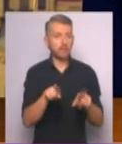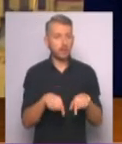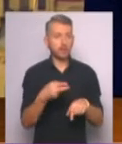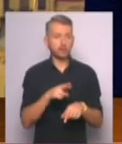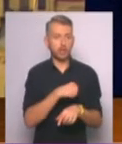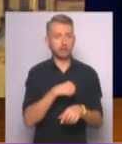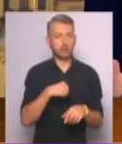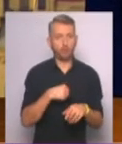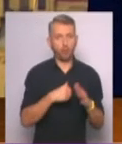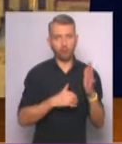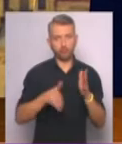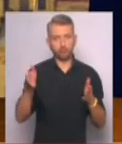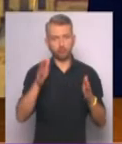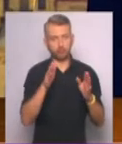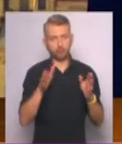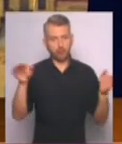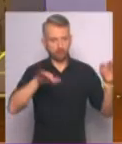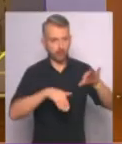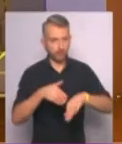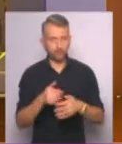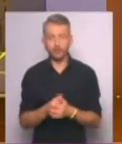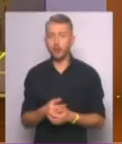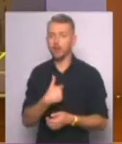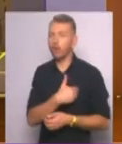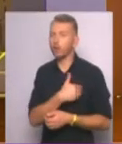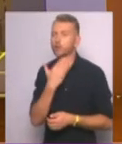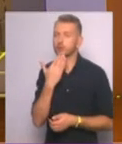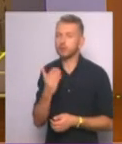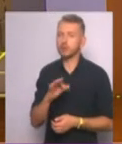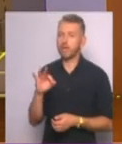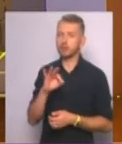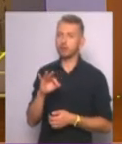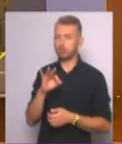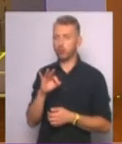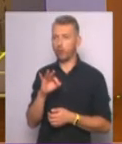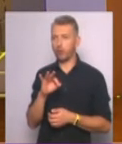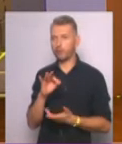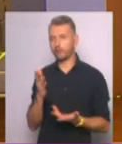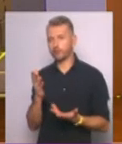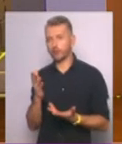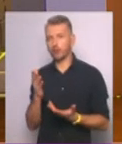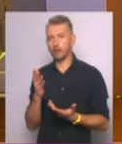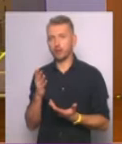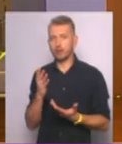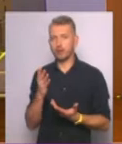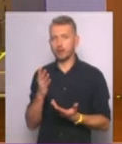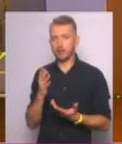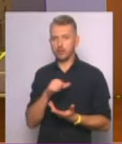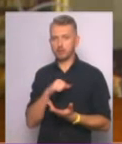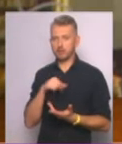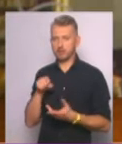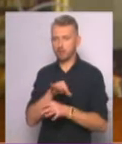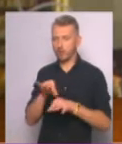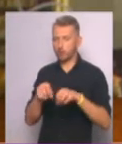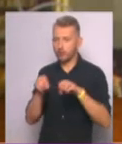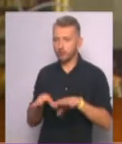самого ландшафту звіринецьких пагорбів. Я також хочу вас запитати про формальність чи неформальність самого з цього проєкту рішення